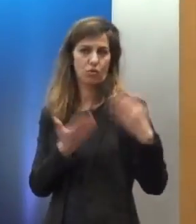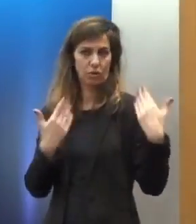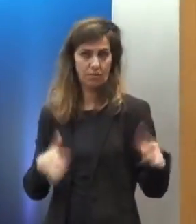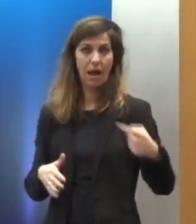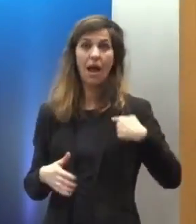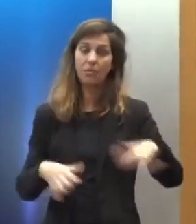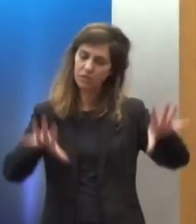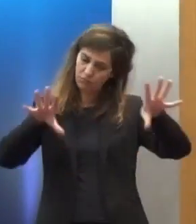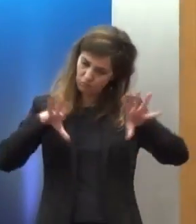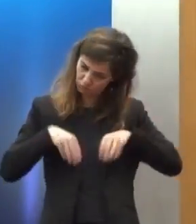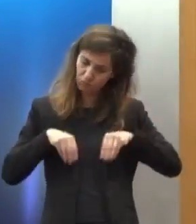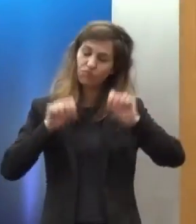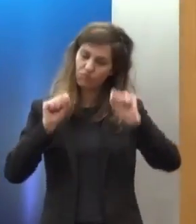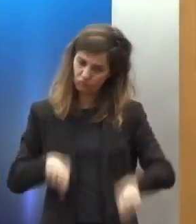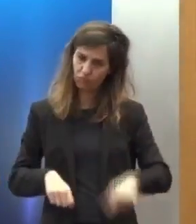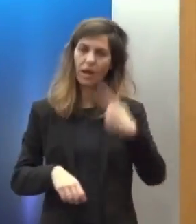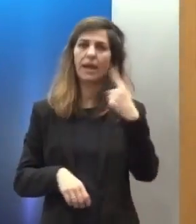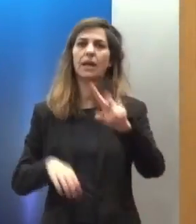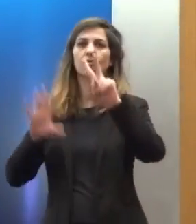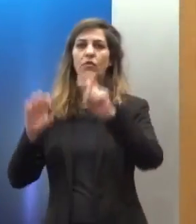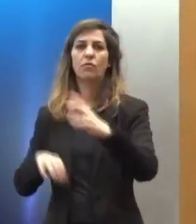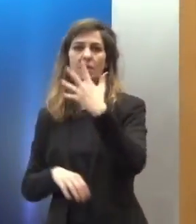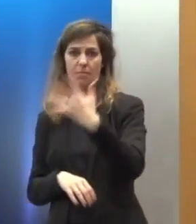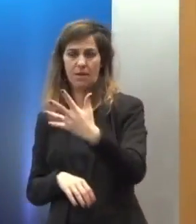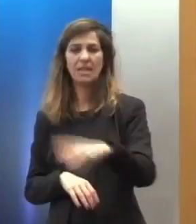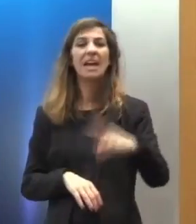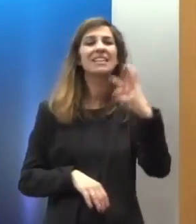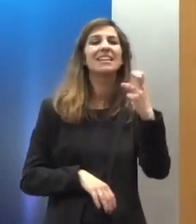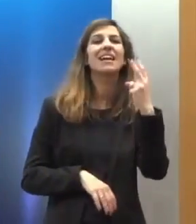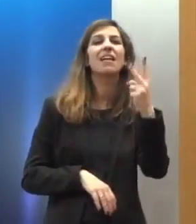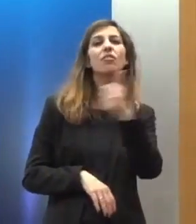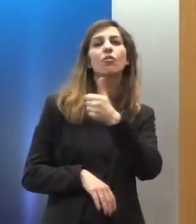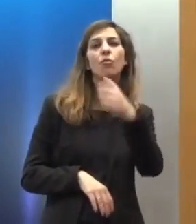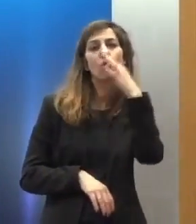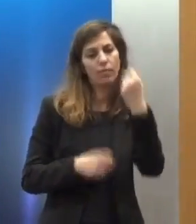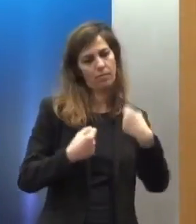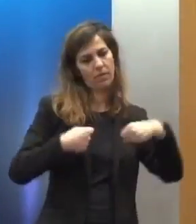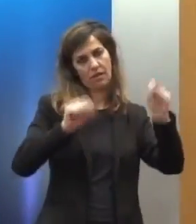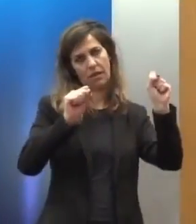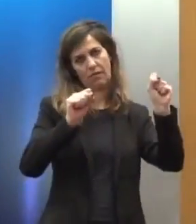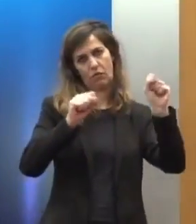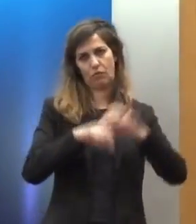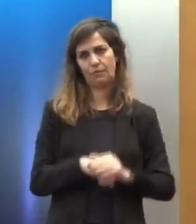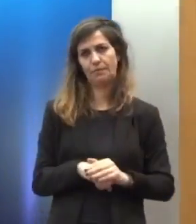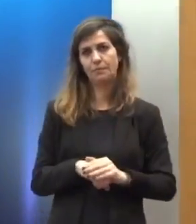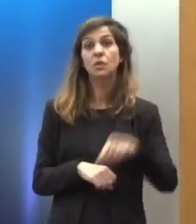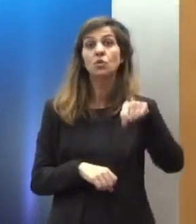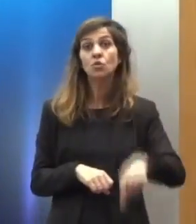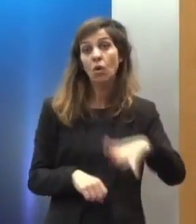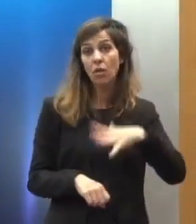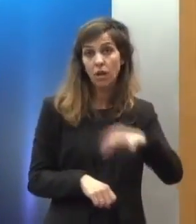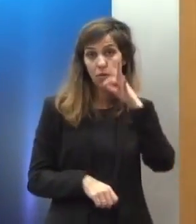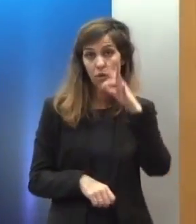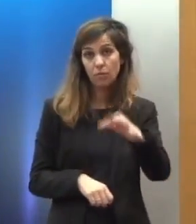τις 175 και απέρριψε τις 32. Θα ήθελα σε αυτό το σημείο να τονίσω τον ιδιαίτερα